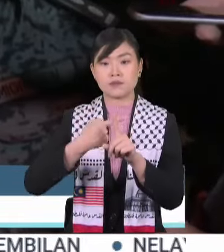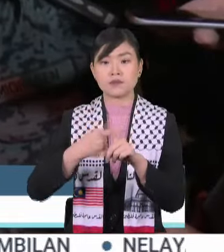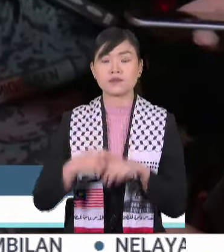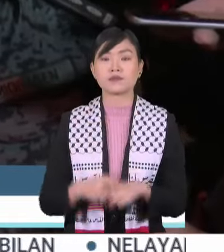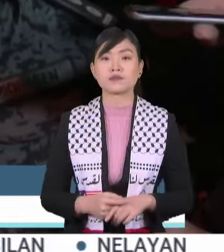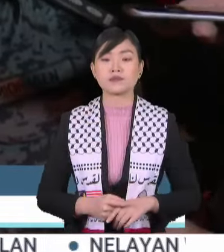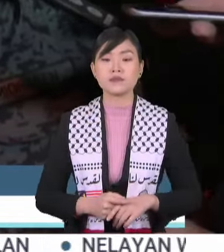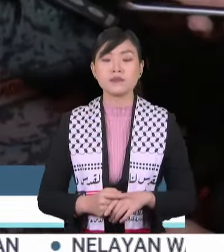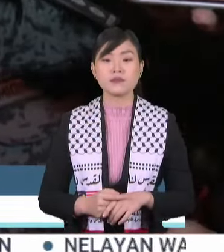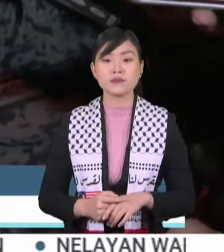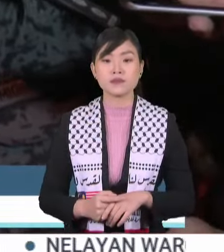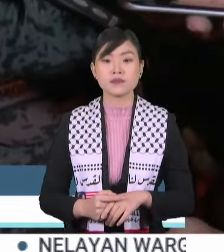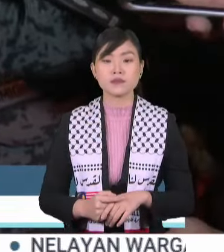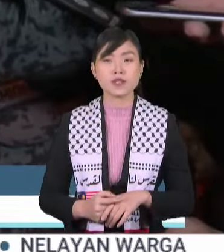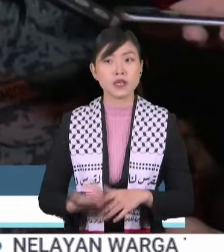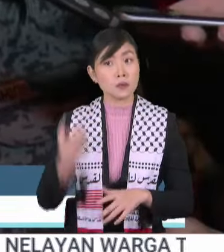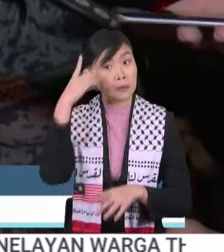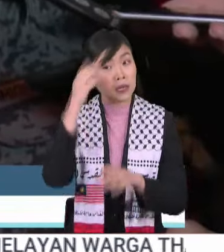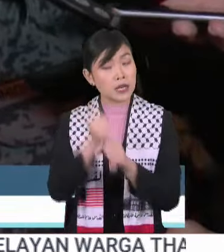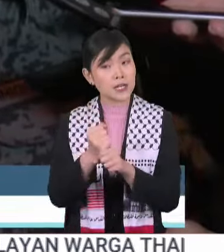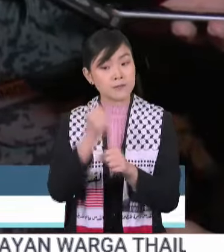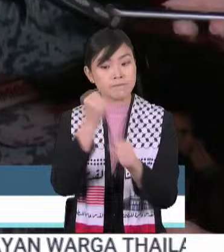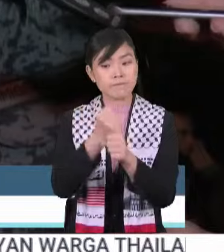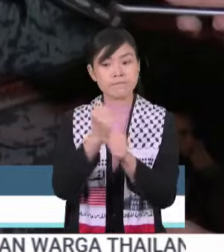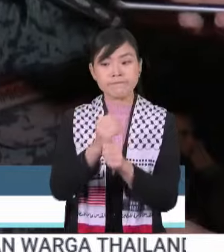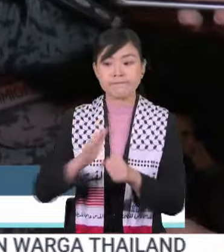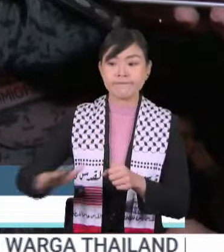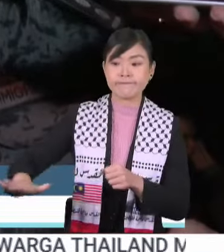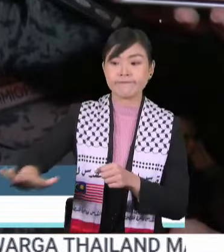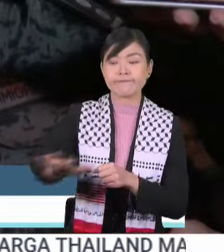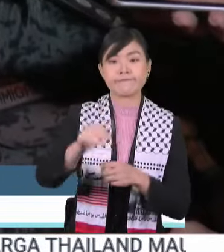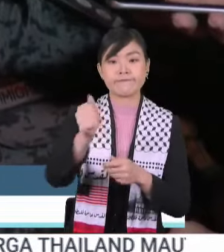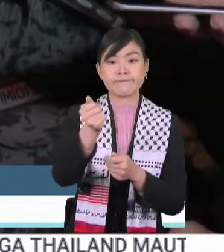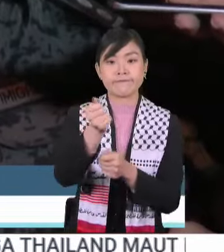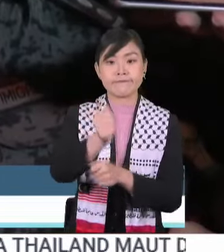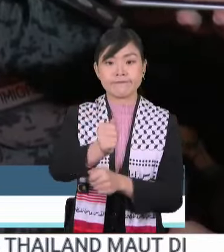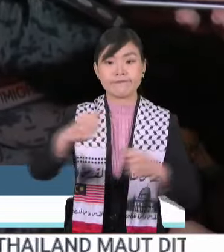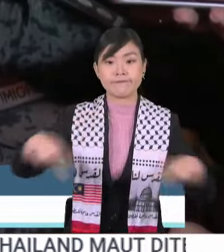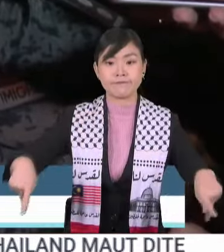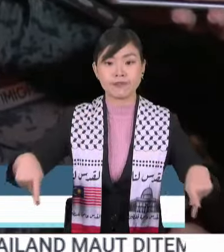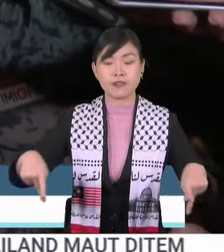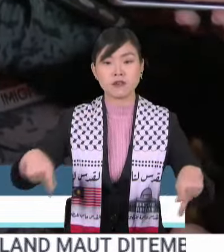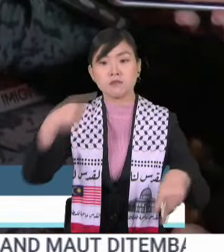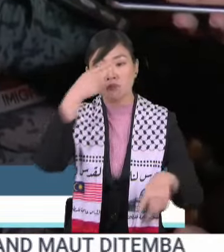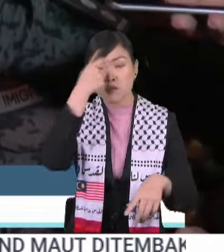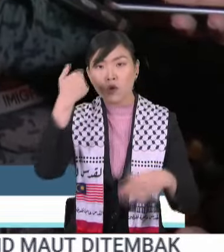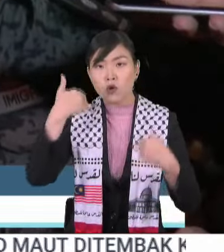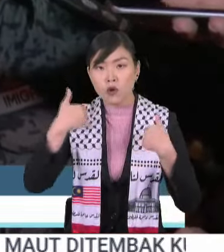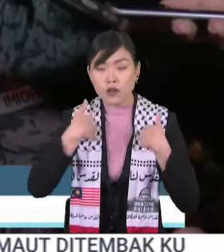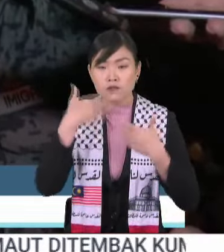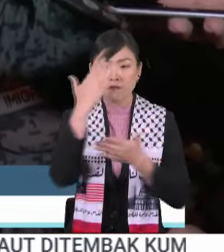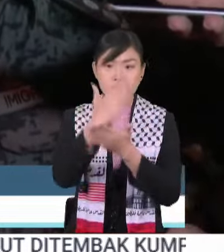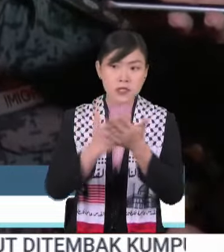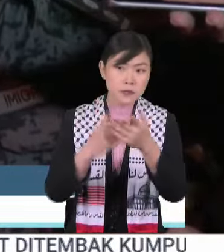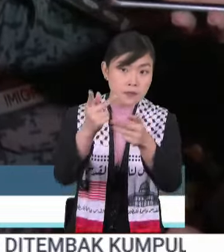dan mereka dipercaya bekerja di sekitar pangsapuri ataupun flat kerana terdapat beberapa